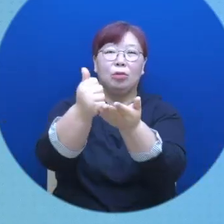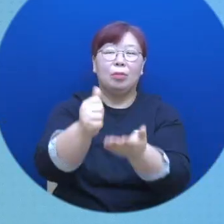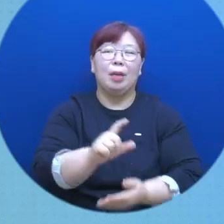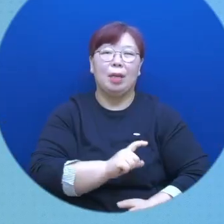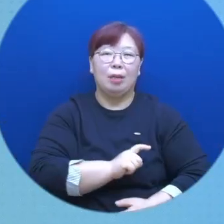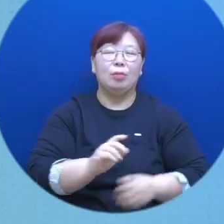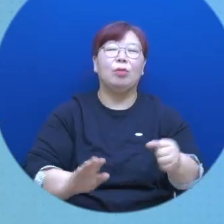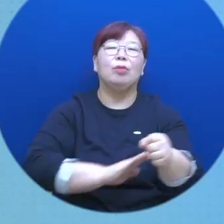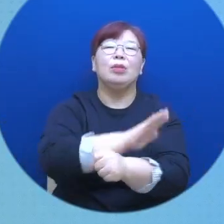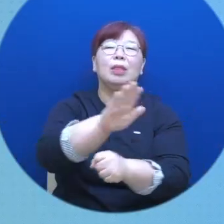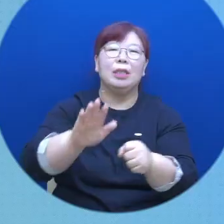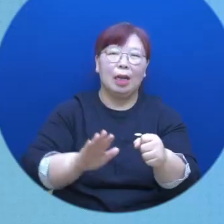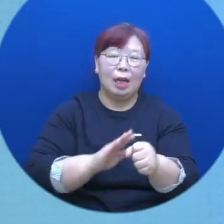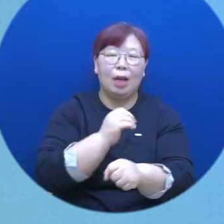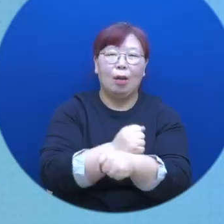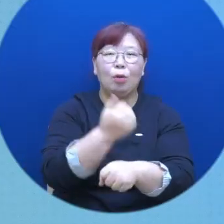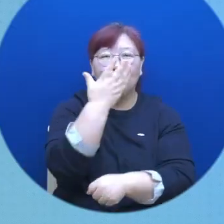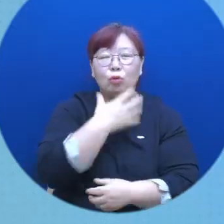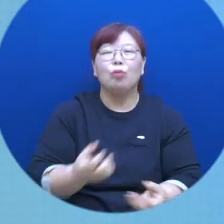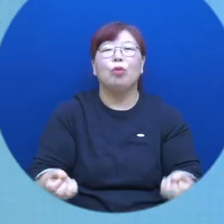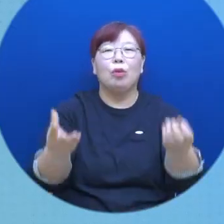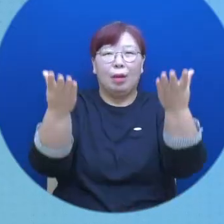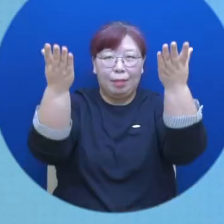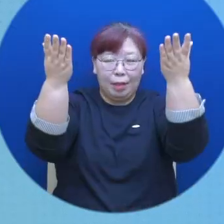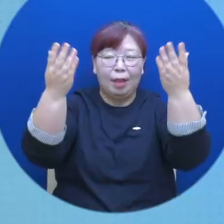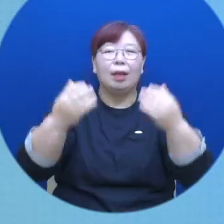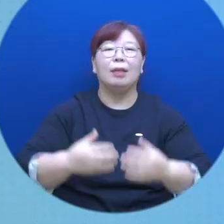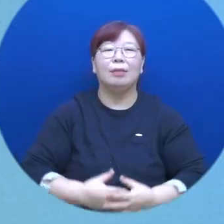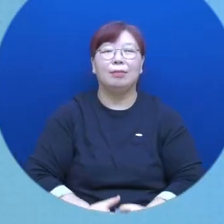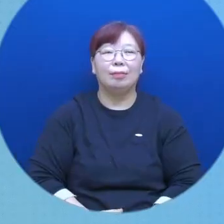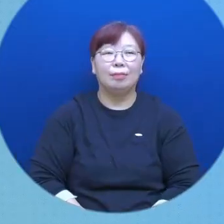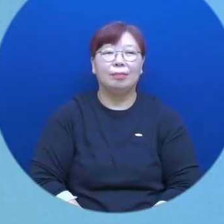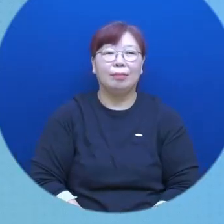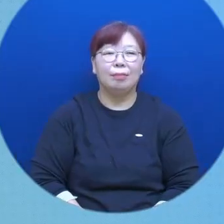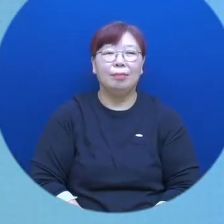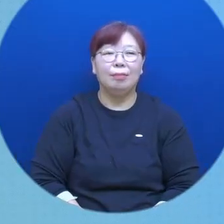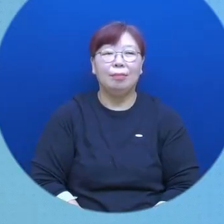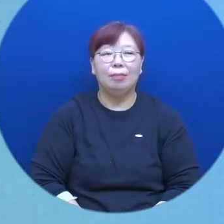이름으로 사랑하고 축복합니다.